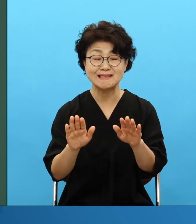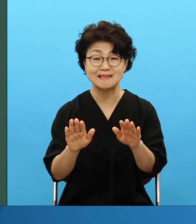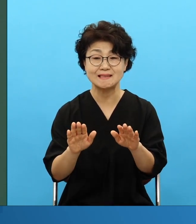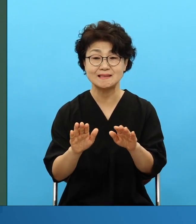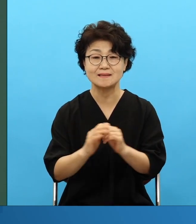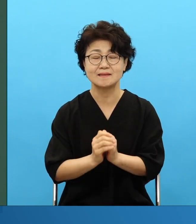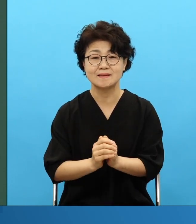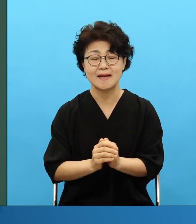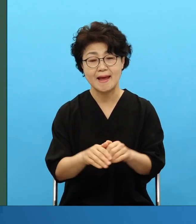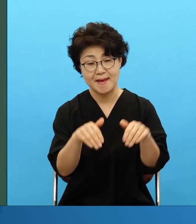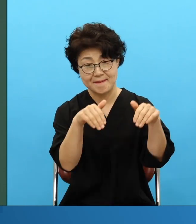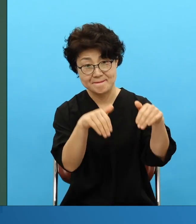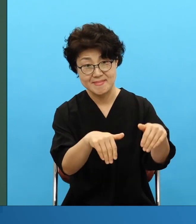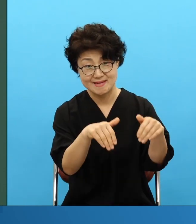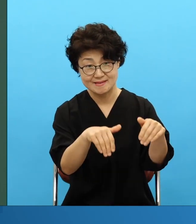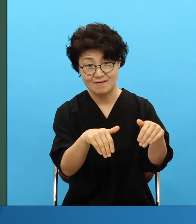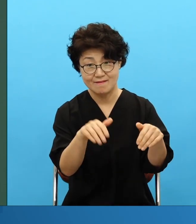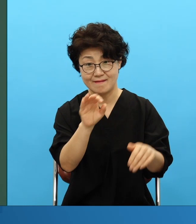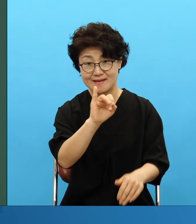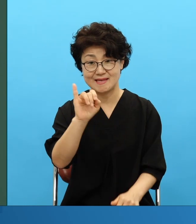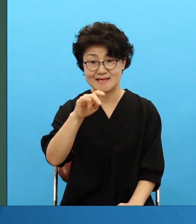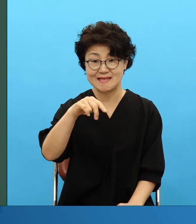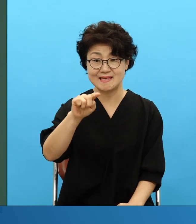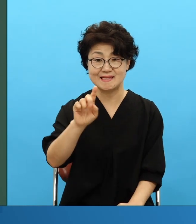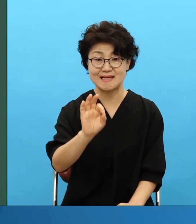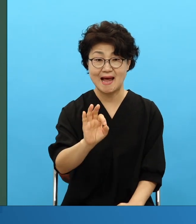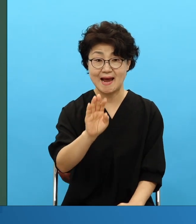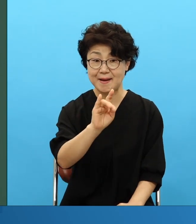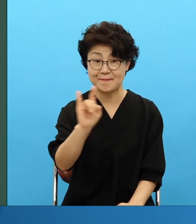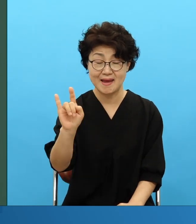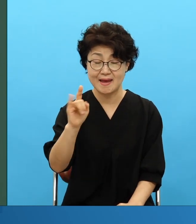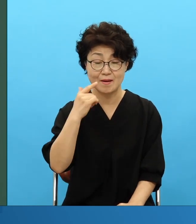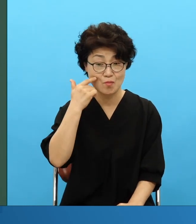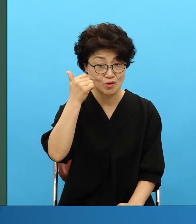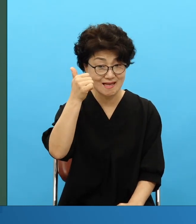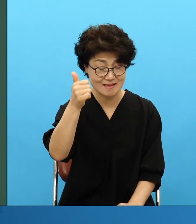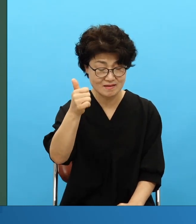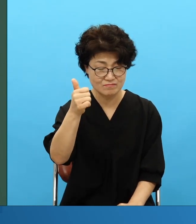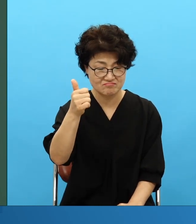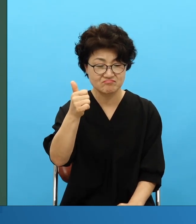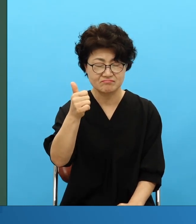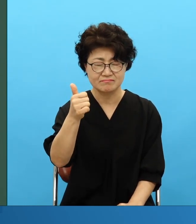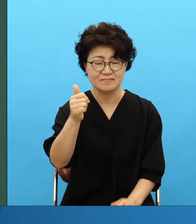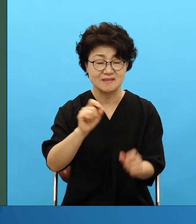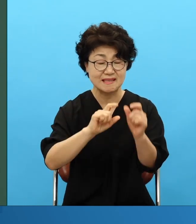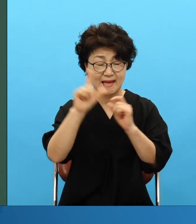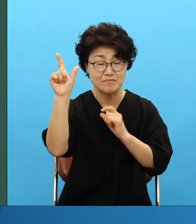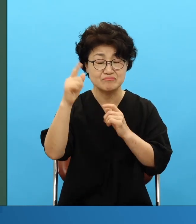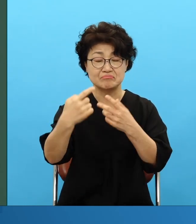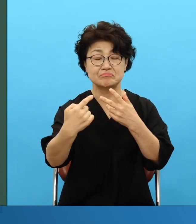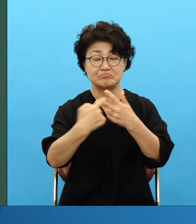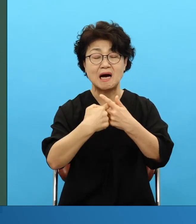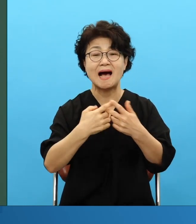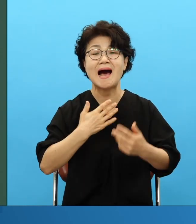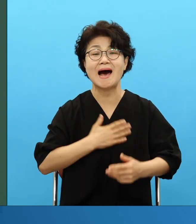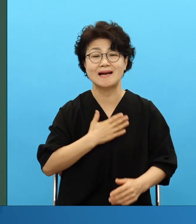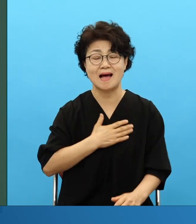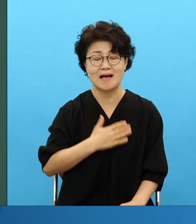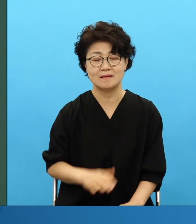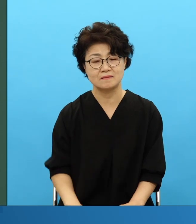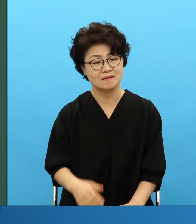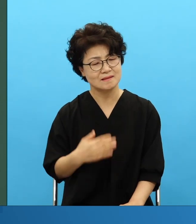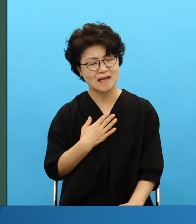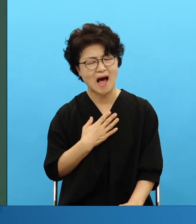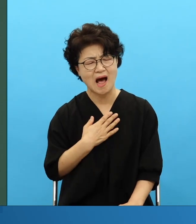압니다만은 제게는 만나지 않은 사람들이 뭐 밀려 있습니다. And Pastor Lee, all